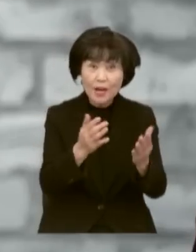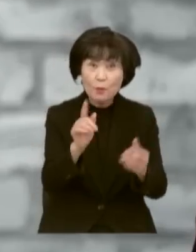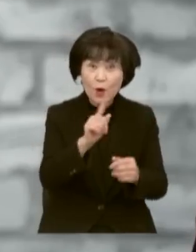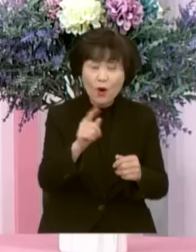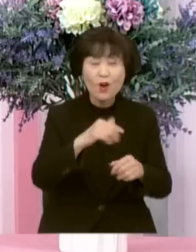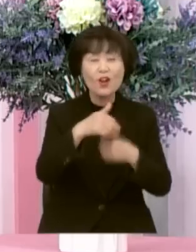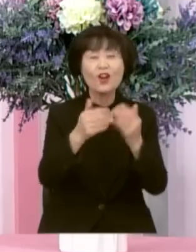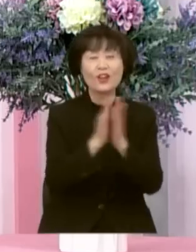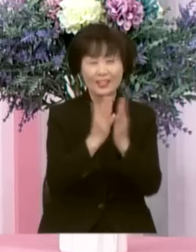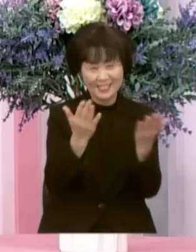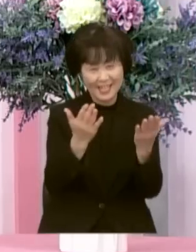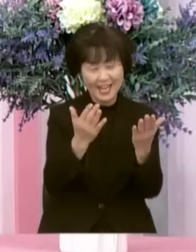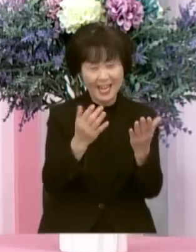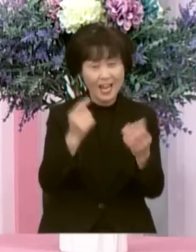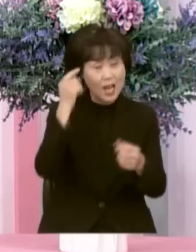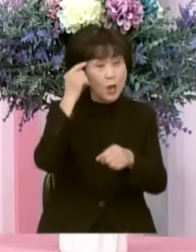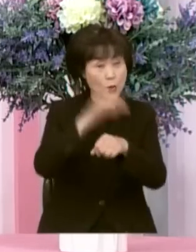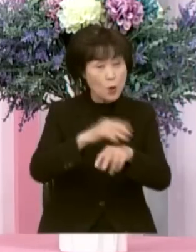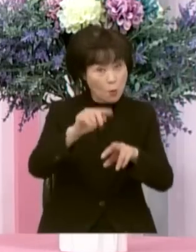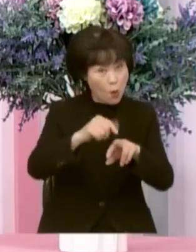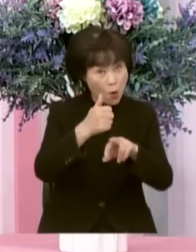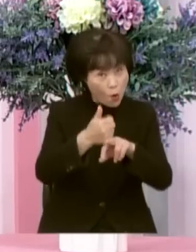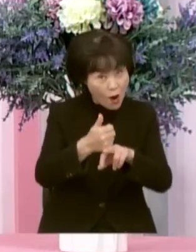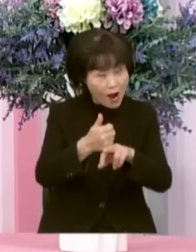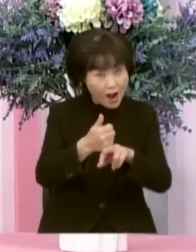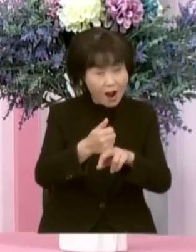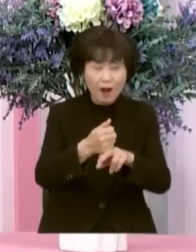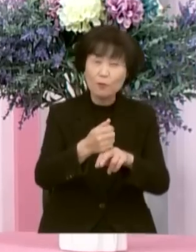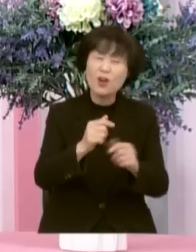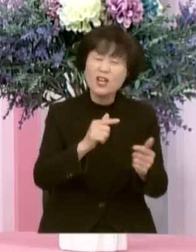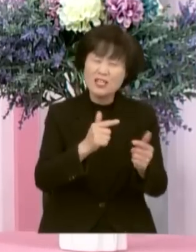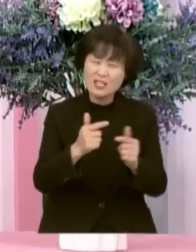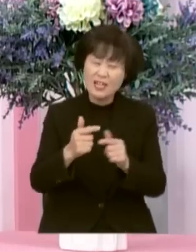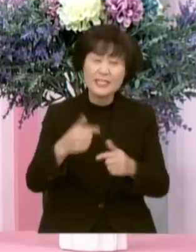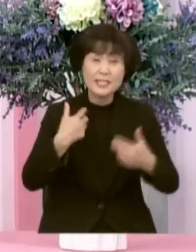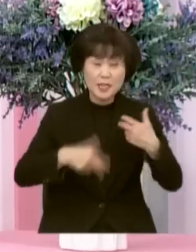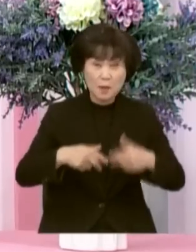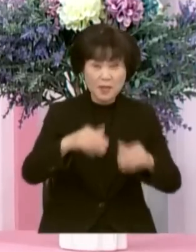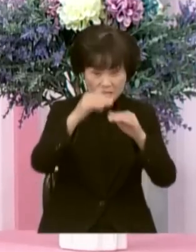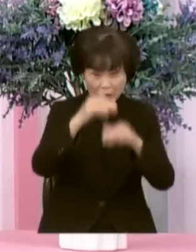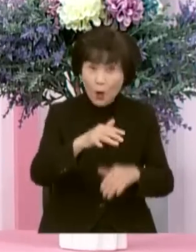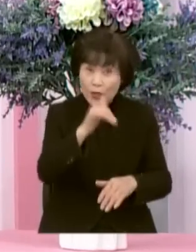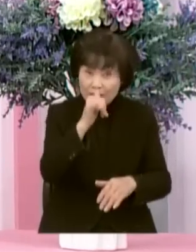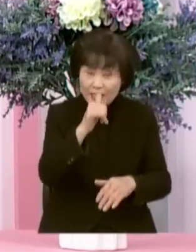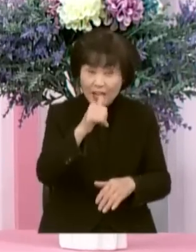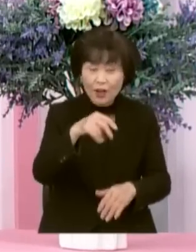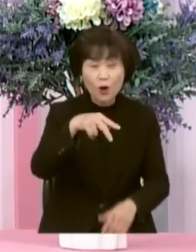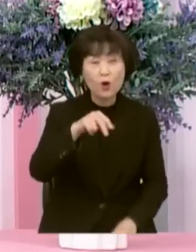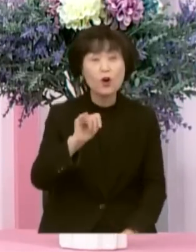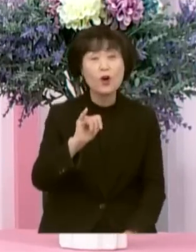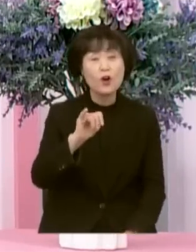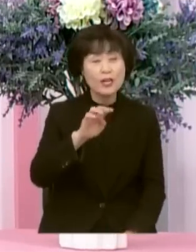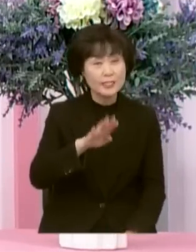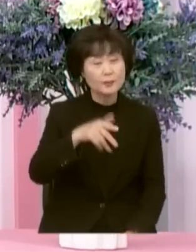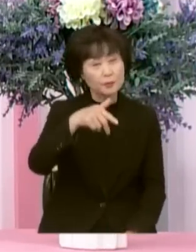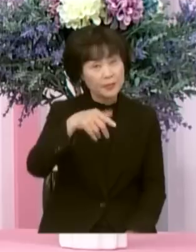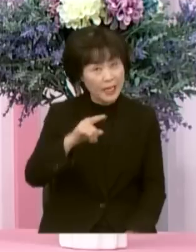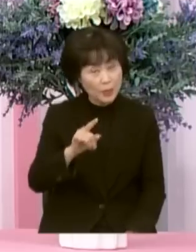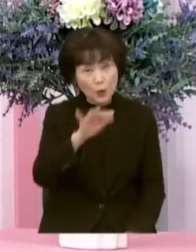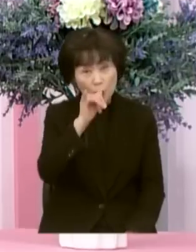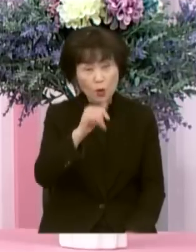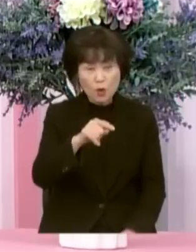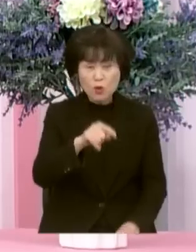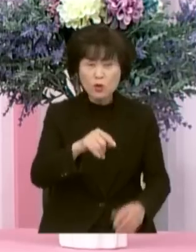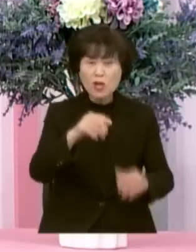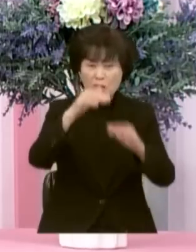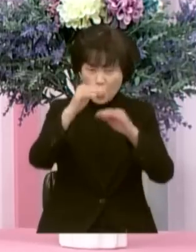그러면서 이 막 솔로몬 얘기라든지 재밌는 얘기들 많잖아요. 성경에 유명한 거 쉽게 얘기 막 이런 거 막 해주면서 요게 여기 성경에 다 있다. 정말